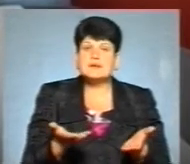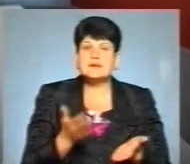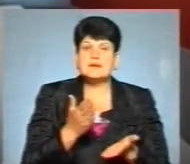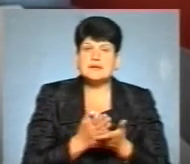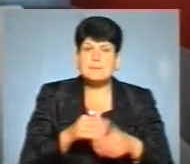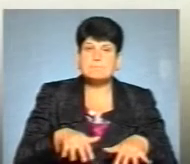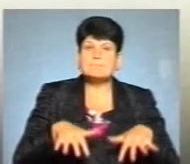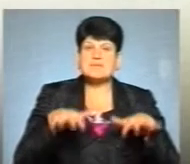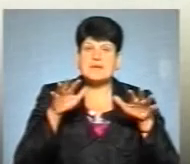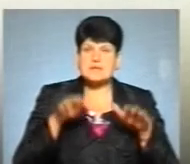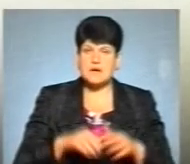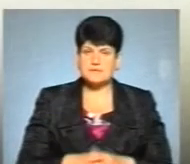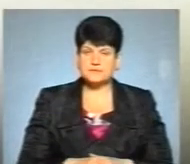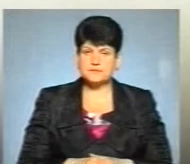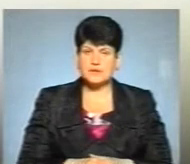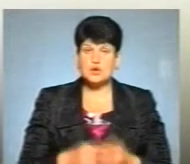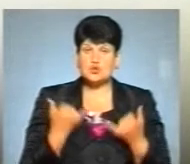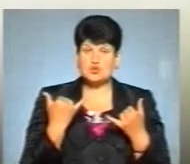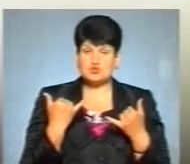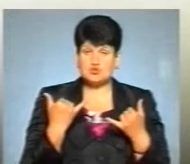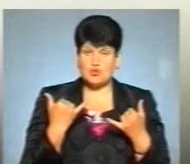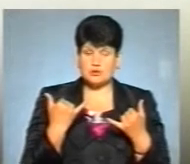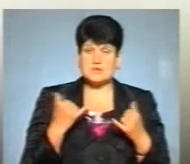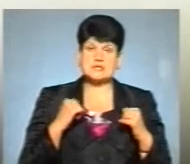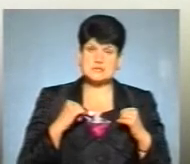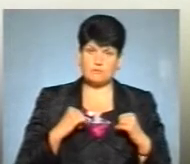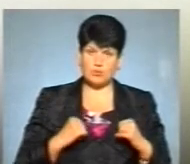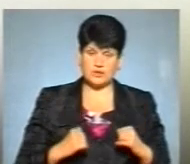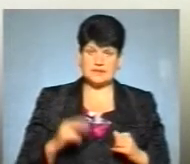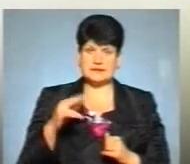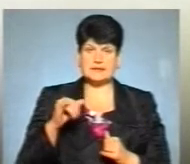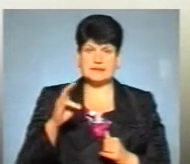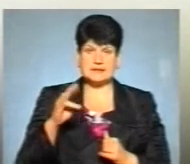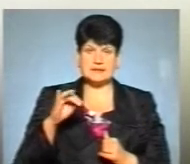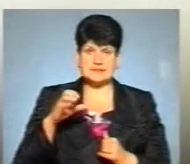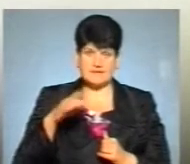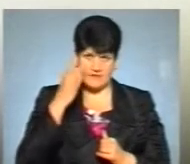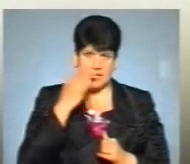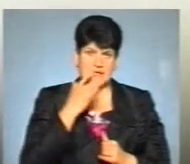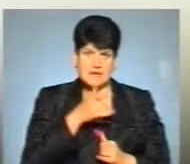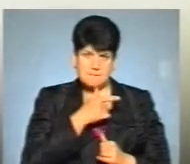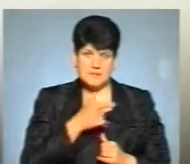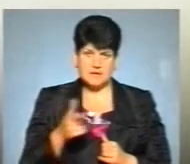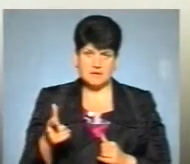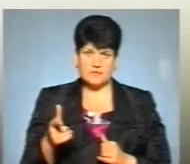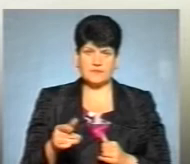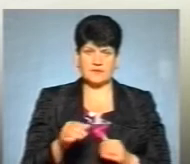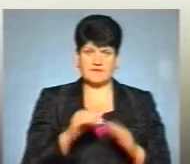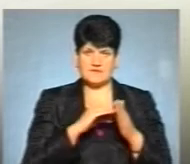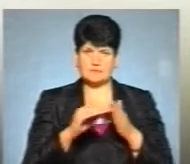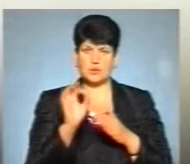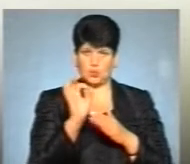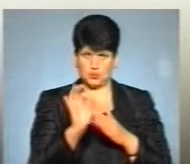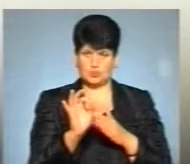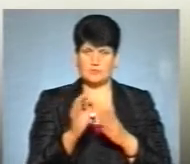підняття? Сьогодні над рівнем спокійним Дністром, якщо літній період, якщо взяти відмітку 0, то ми